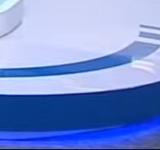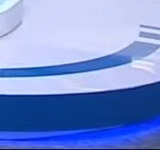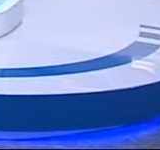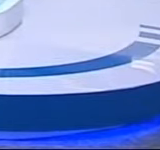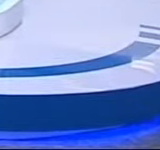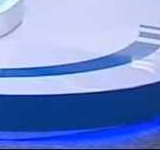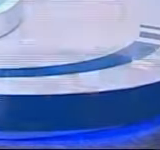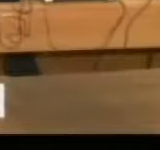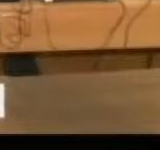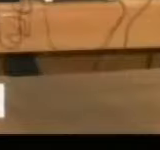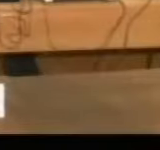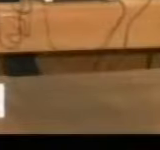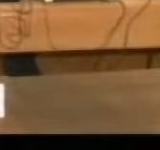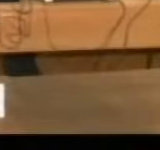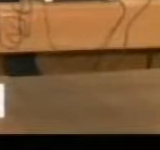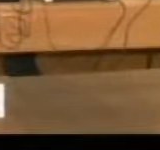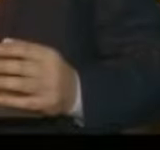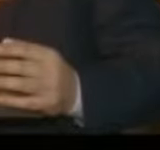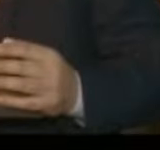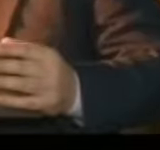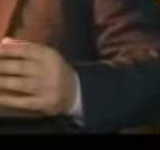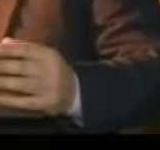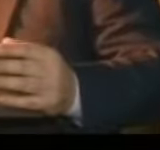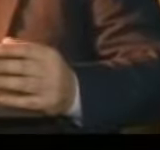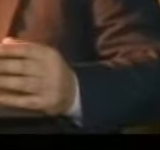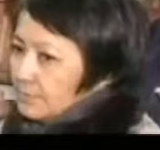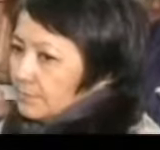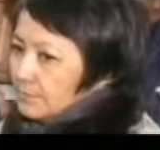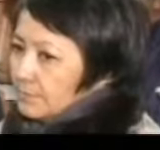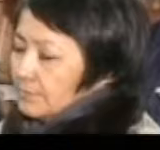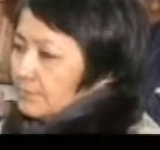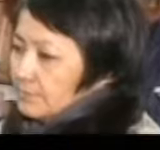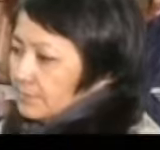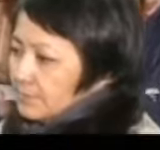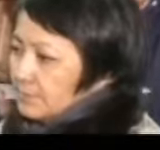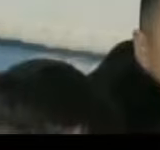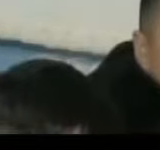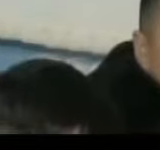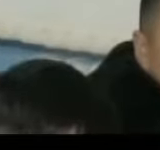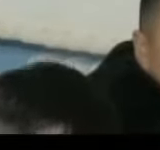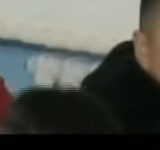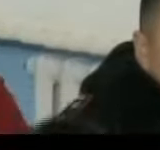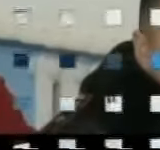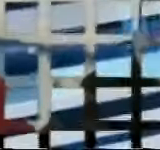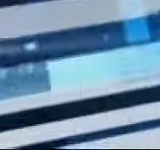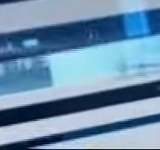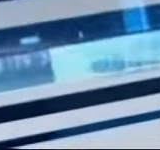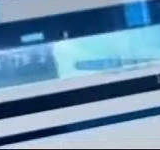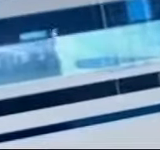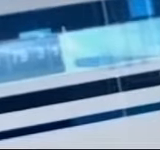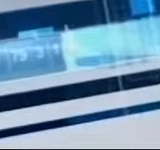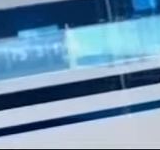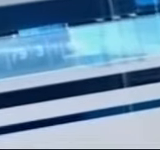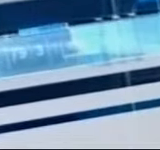жаңалықтарына тоқталайық. 40 бас ірі қарадан бруцеллез анықталған, меншіктің малы неге егілмейді?